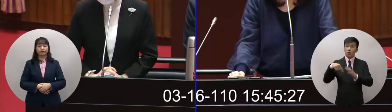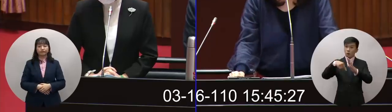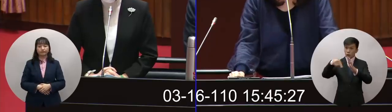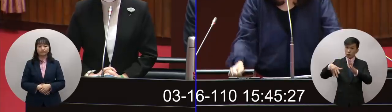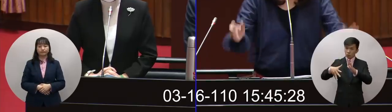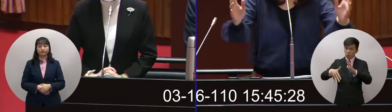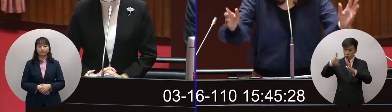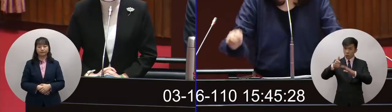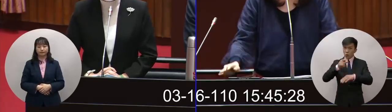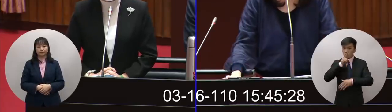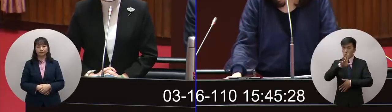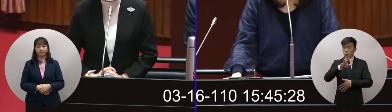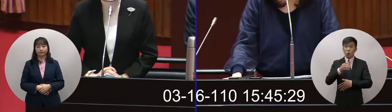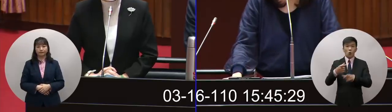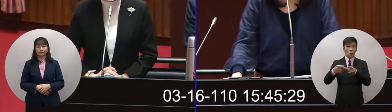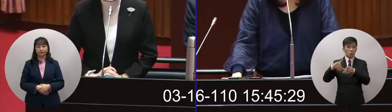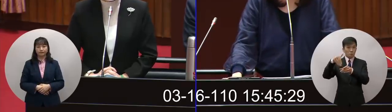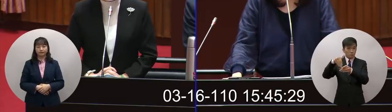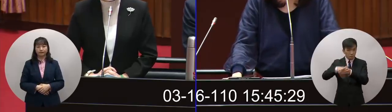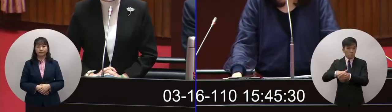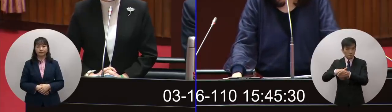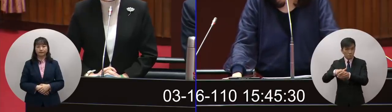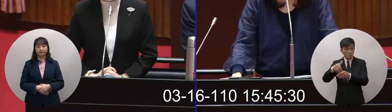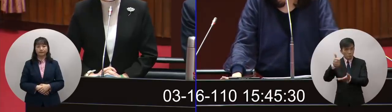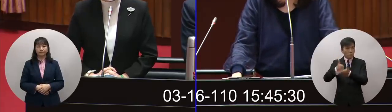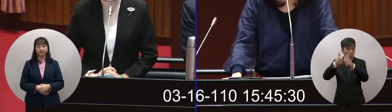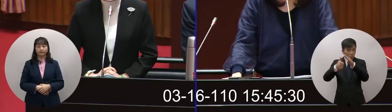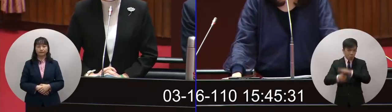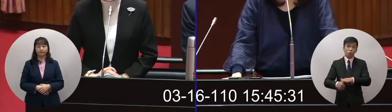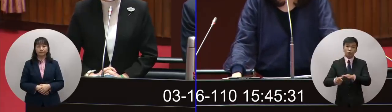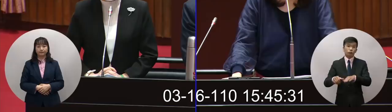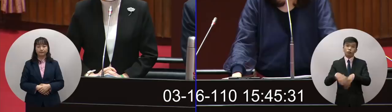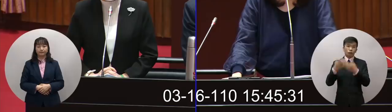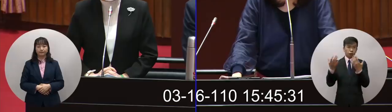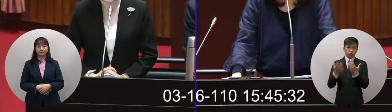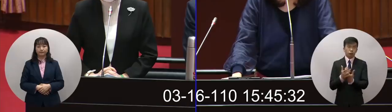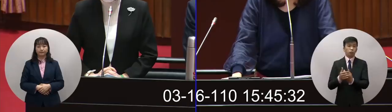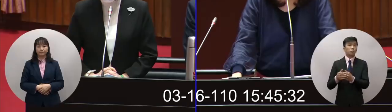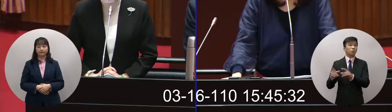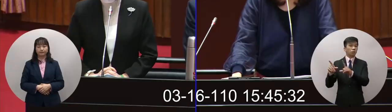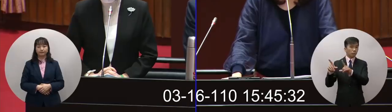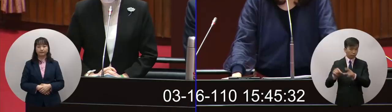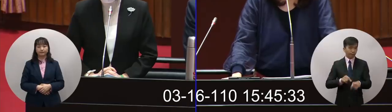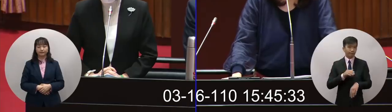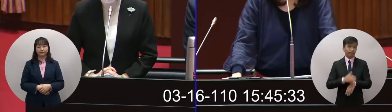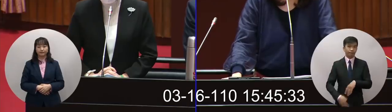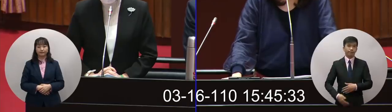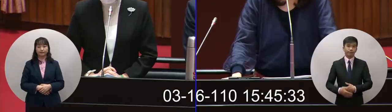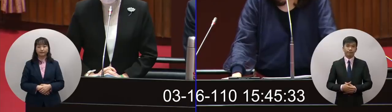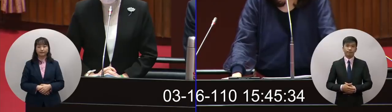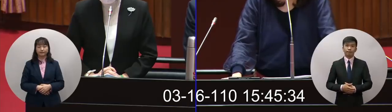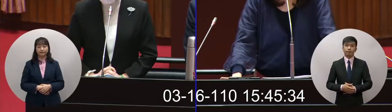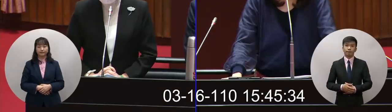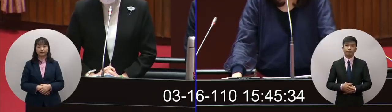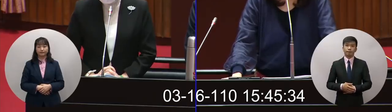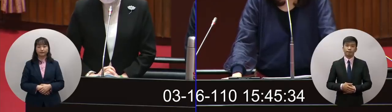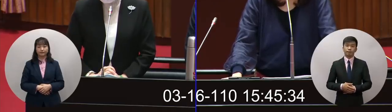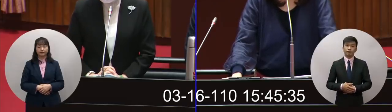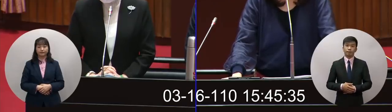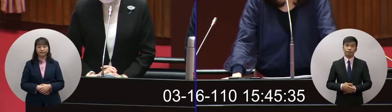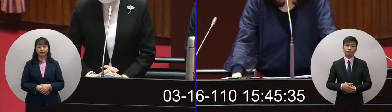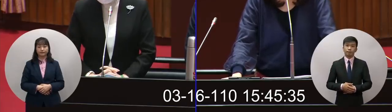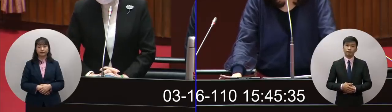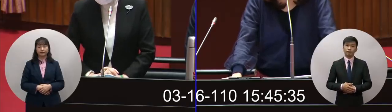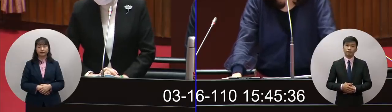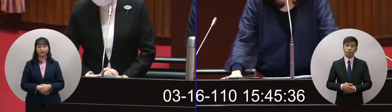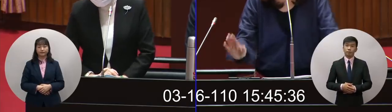的，不管公投结果。会如何都会很有风度的接受。那么至于第一个